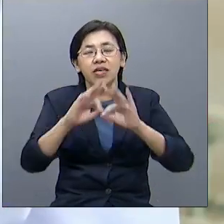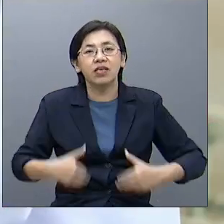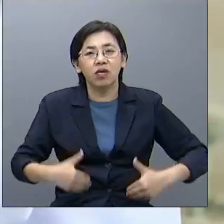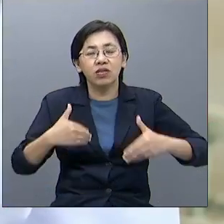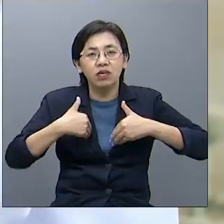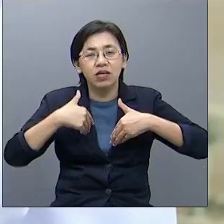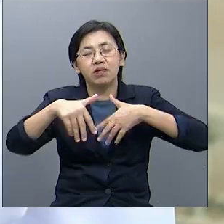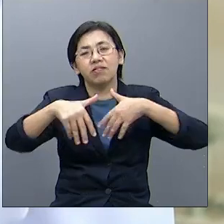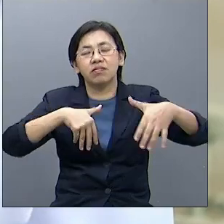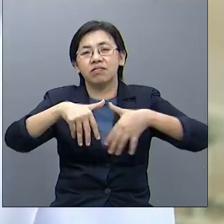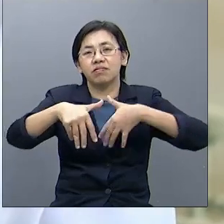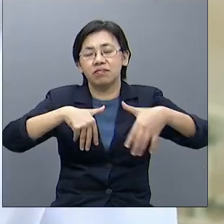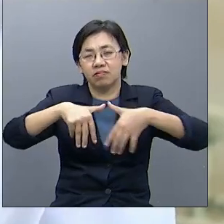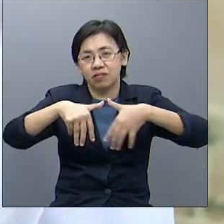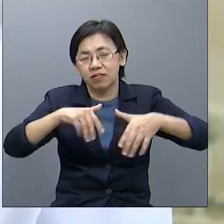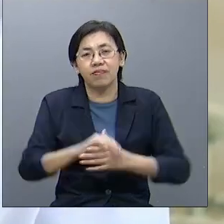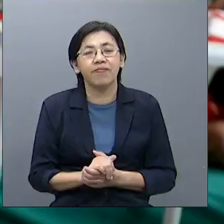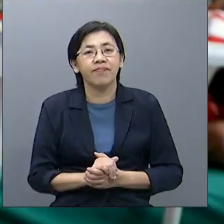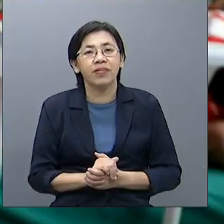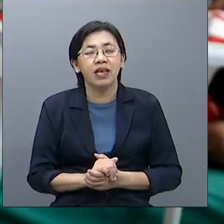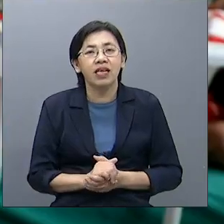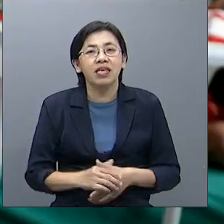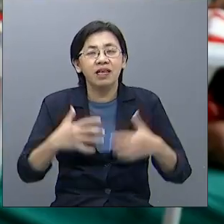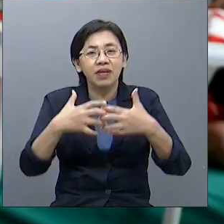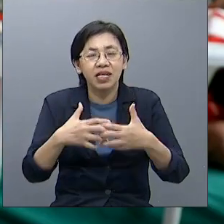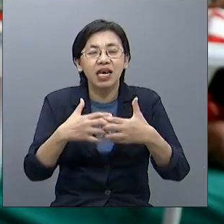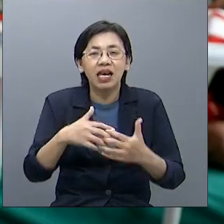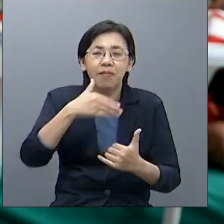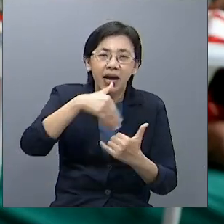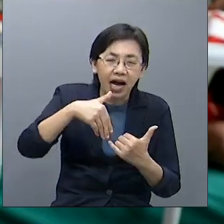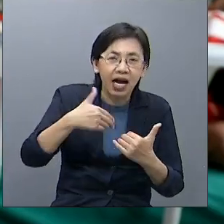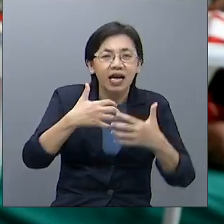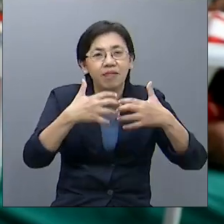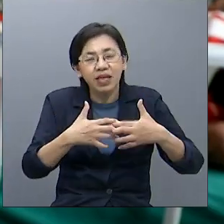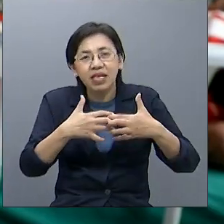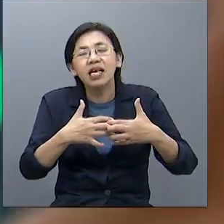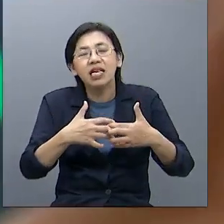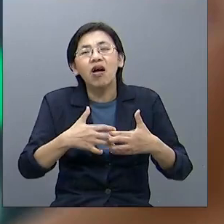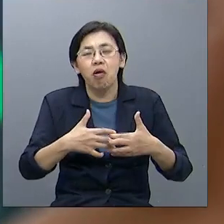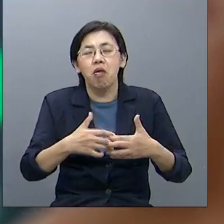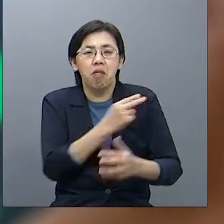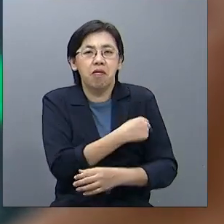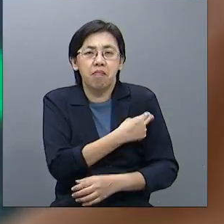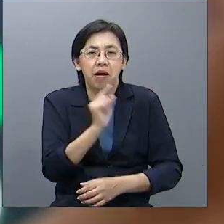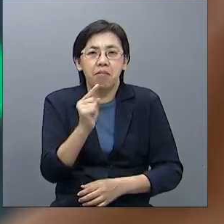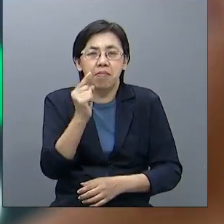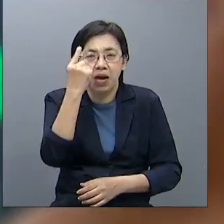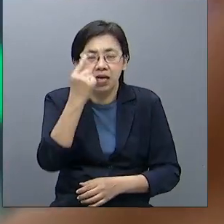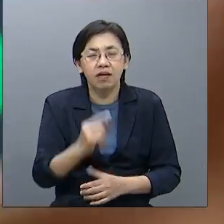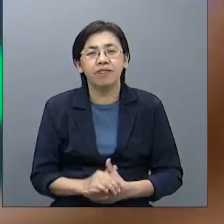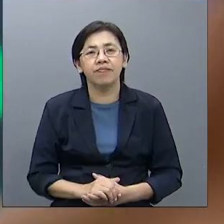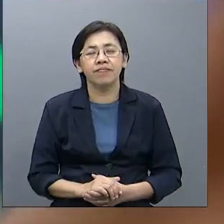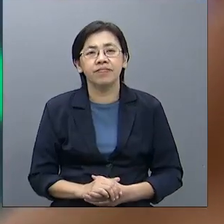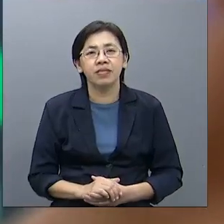าชนที่ว่ายังใช้เครื่องเนาะแต่ว่าเพิ่นก็เอาเครื่องที่ทันสมัยขึ้นมาตื้มให้คนไข้นั้นมีเงื่อนไข